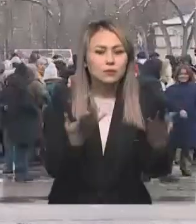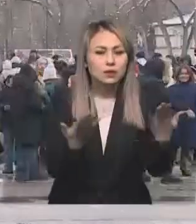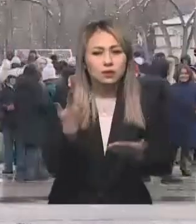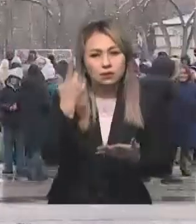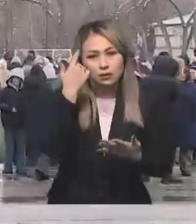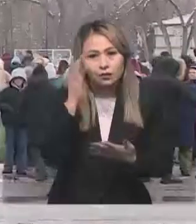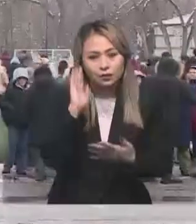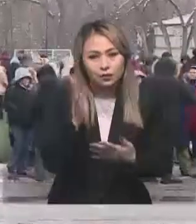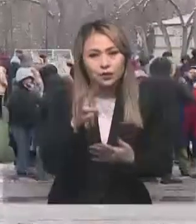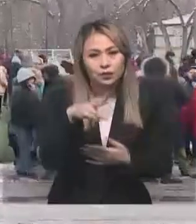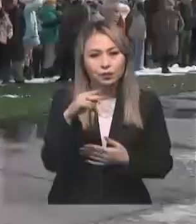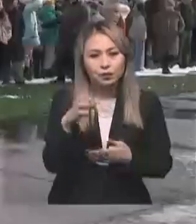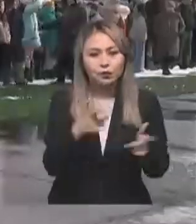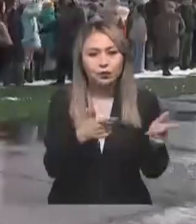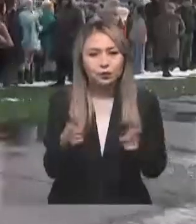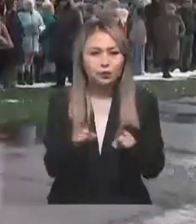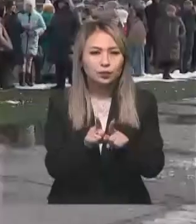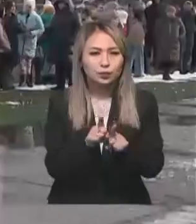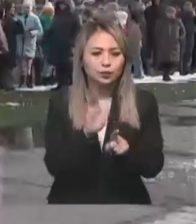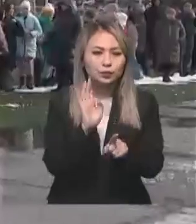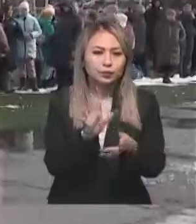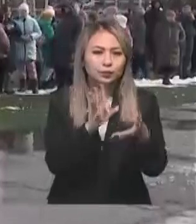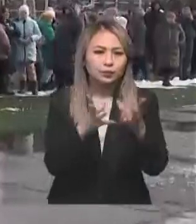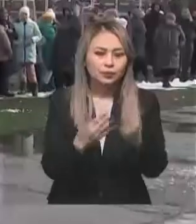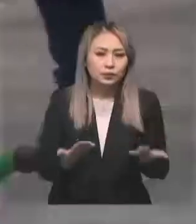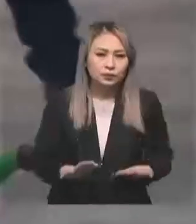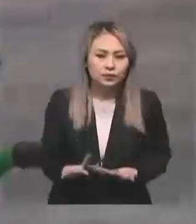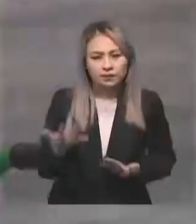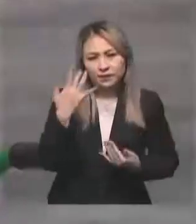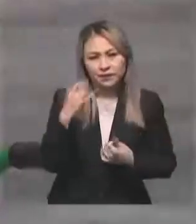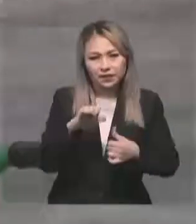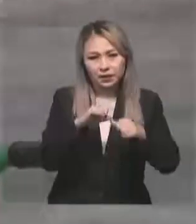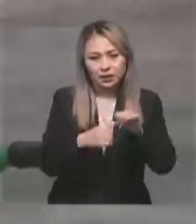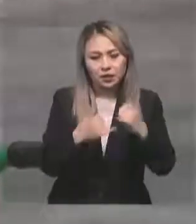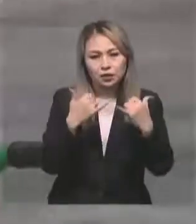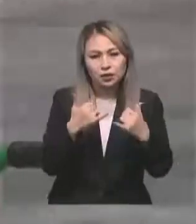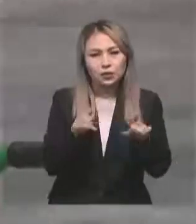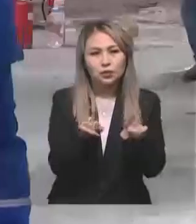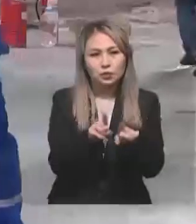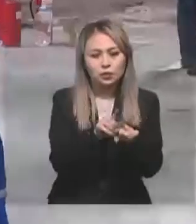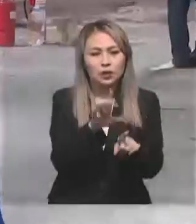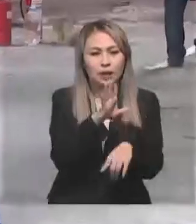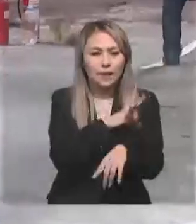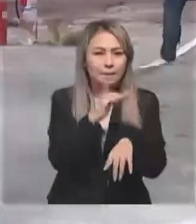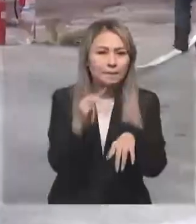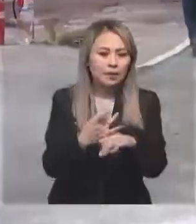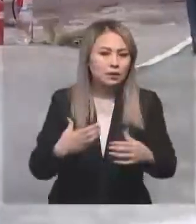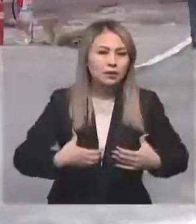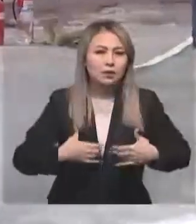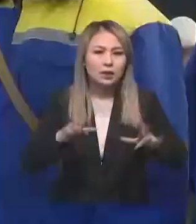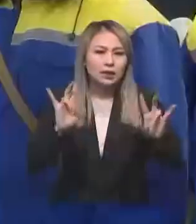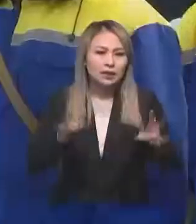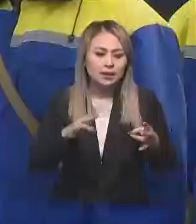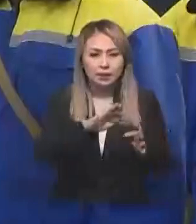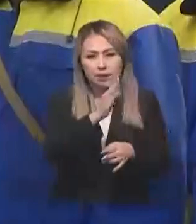болса, төтенше жағдайларға да дайын болады. Он қадамды құтқарушылар үнемі айтып келеді. Бүгінде қаперге салды. Ең бірінші үрейленбеу керек.